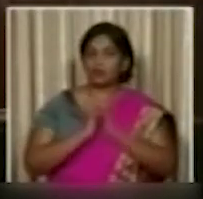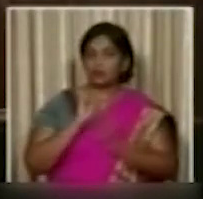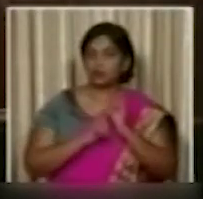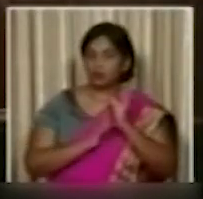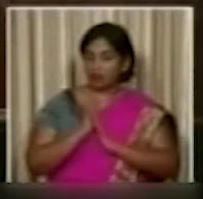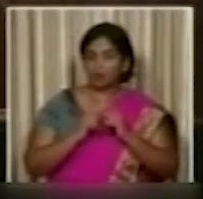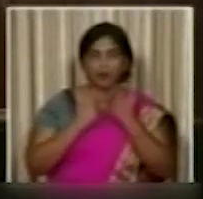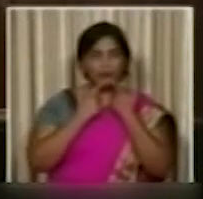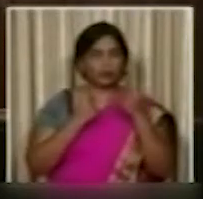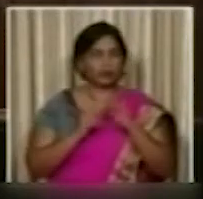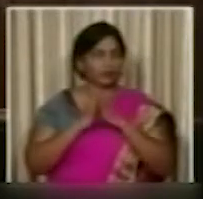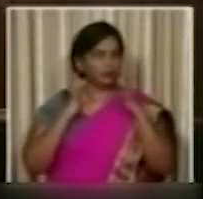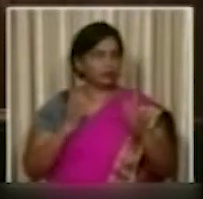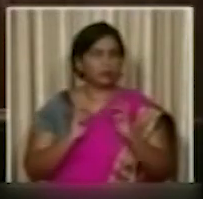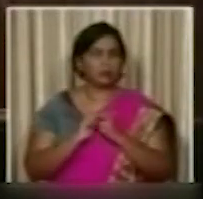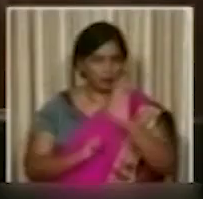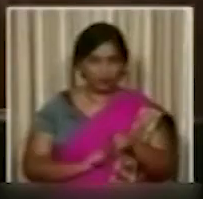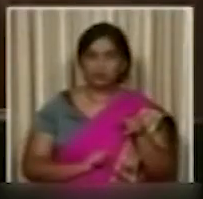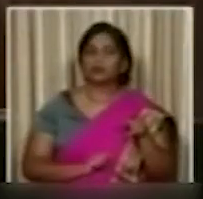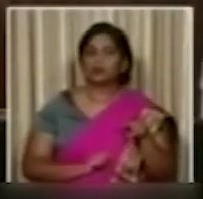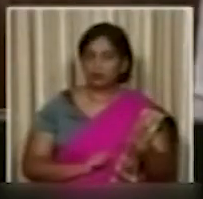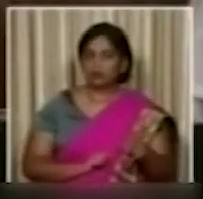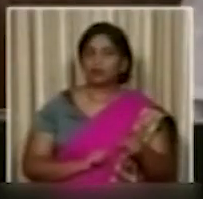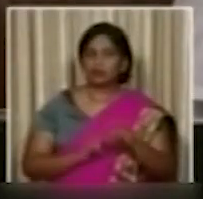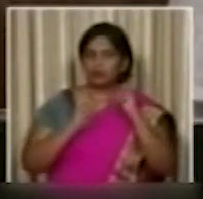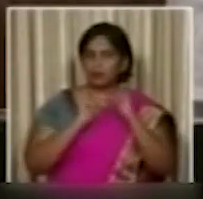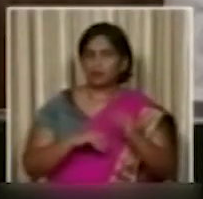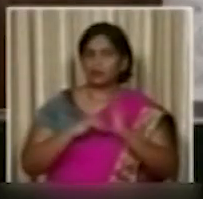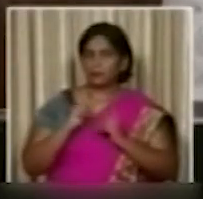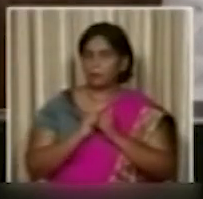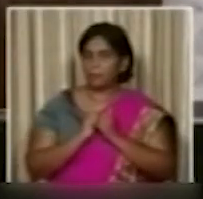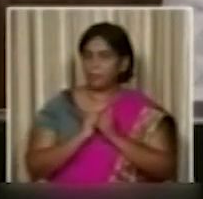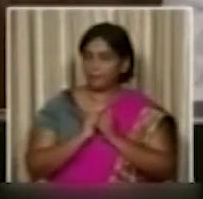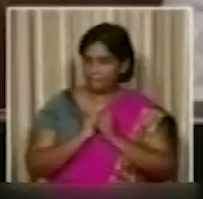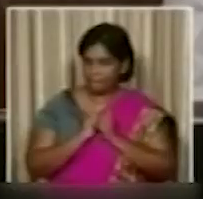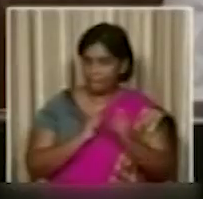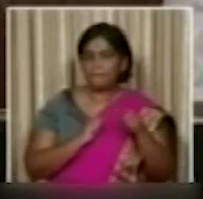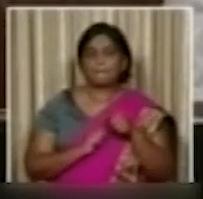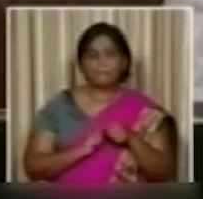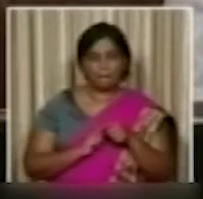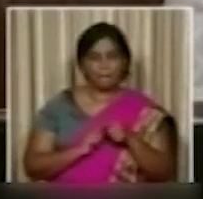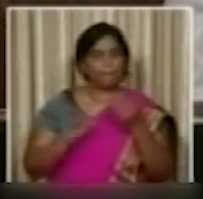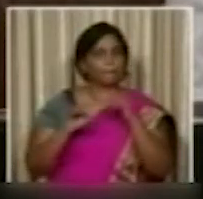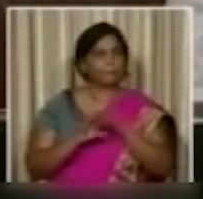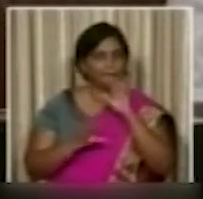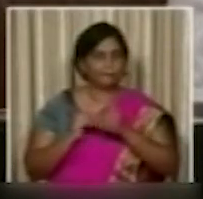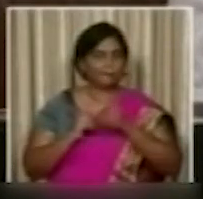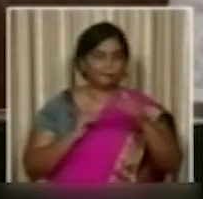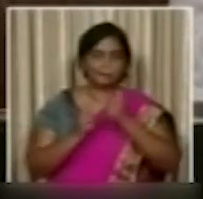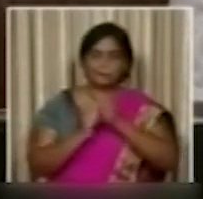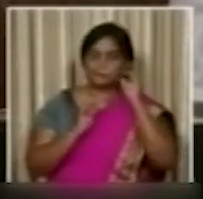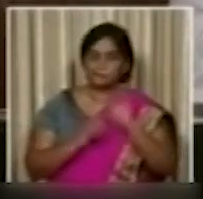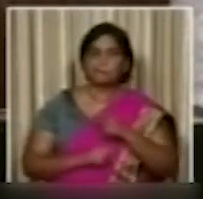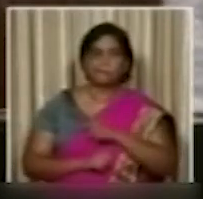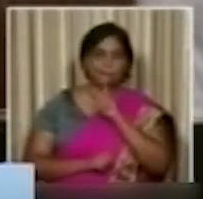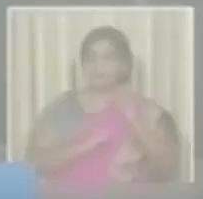காரணமாக பாராளுமன்றம் மற்றும் பாராளுமன்ற உறுப்பினர்களின் நட்பேருக்கு பாரிய இழுக்கு ஏற்பட்டுள்ளது. எதிர்காலத்தில் இவ்வாறு செயற்பட வேண்டாம் என்பதை கடுமையாக